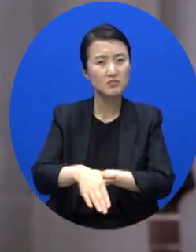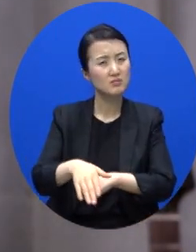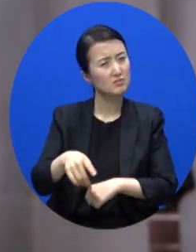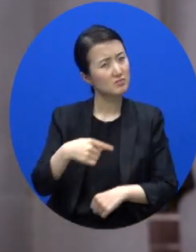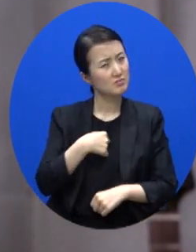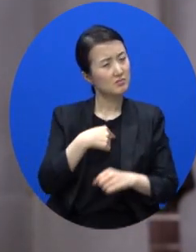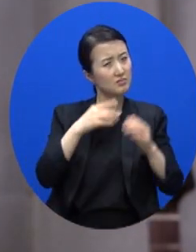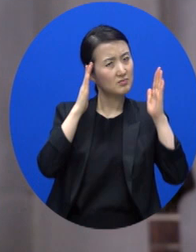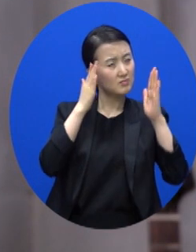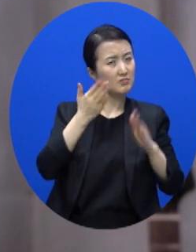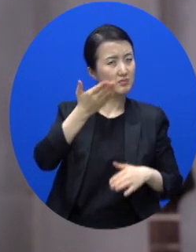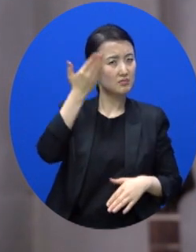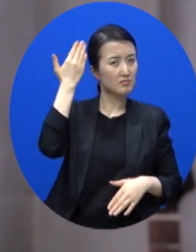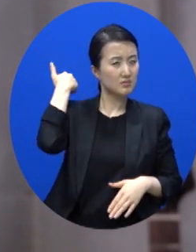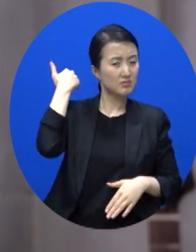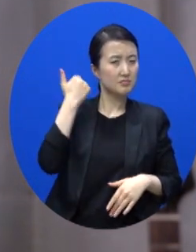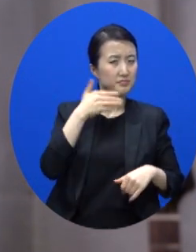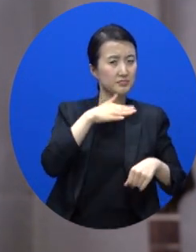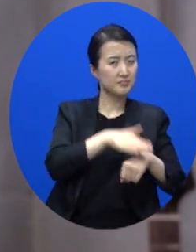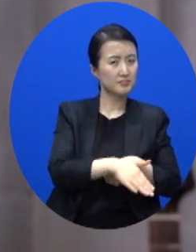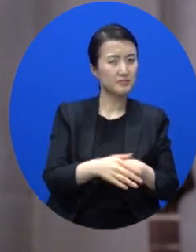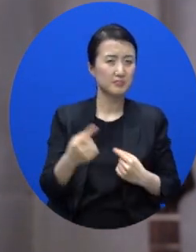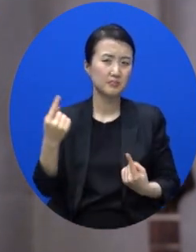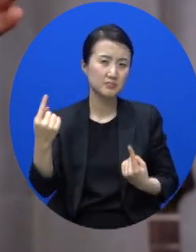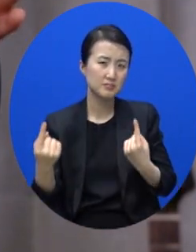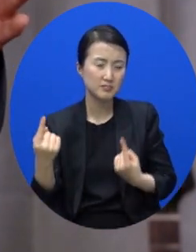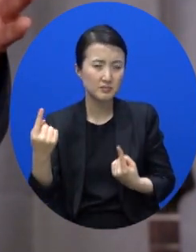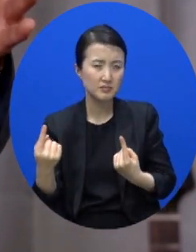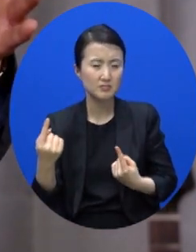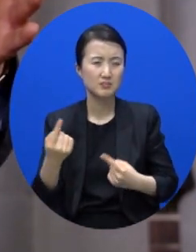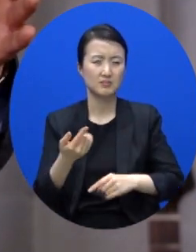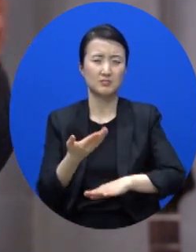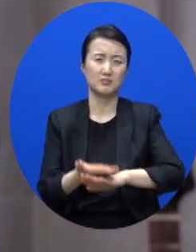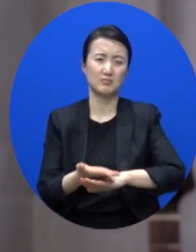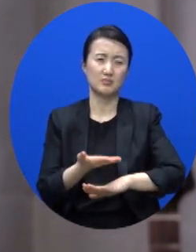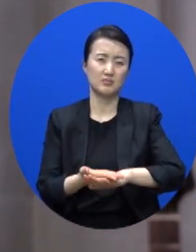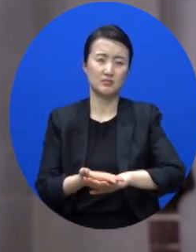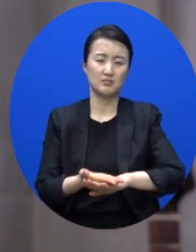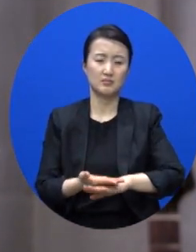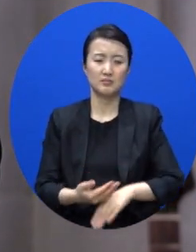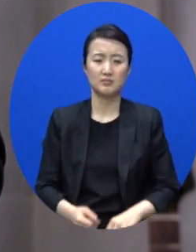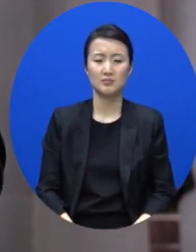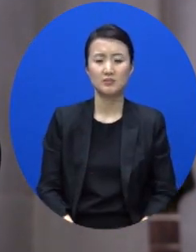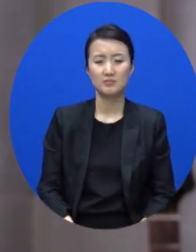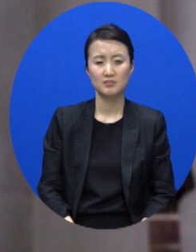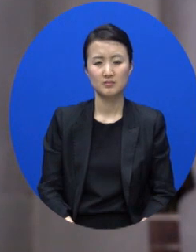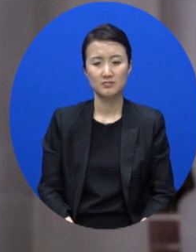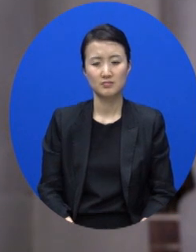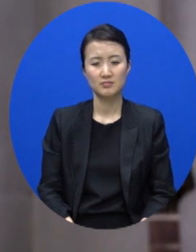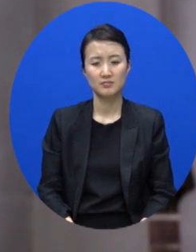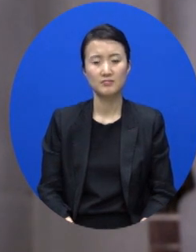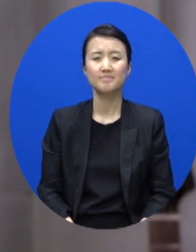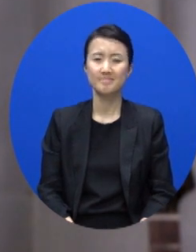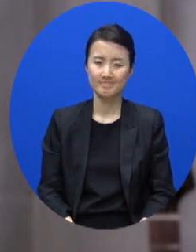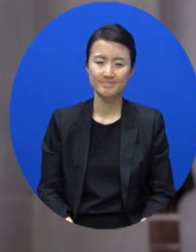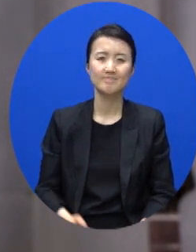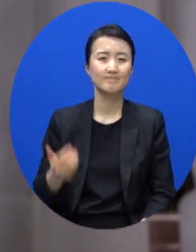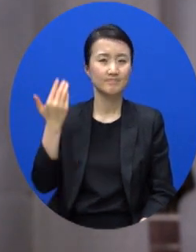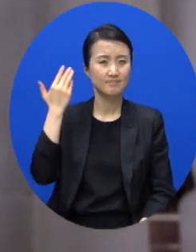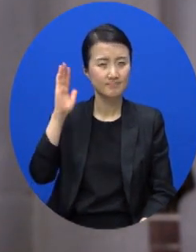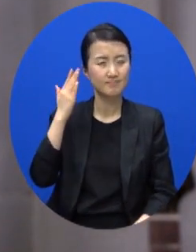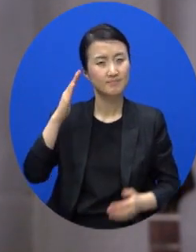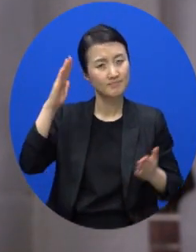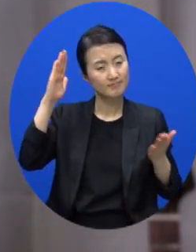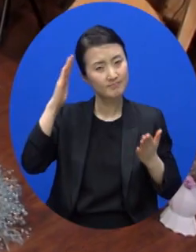공부할 때하고는 비교해서 차이가 너무 많이 나다 보니까 그래서 요즘